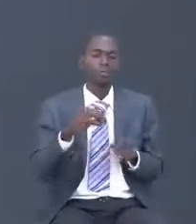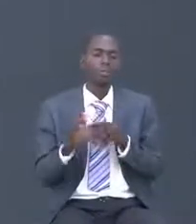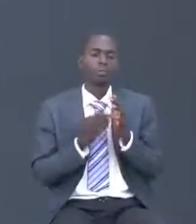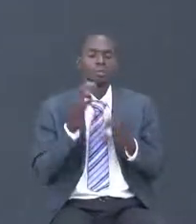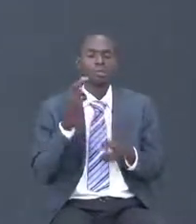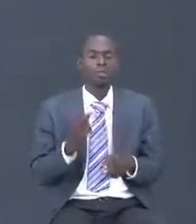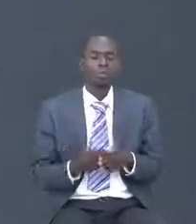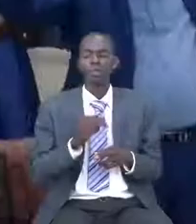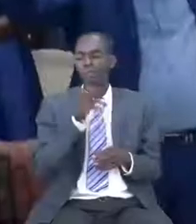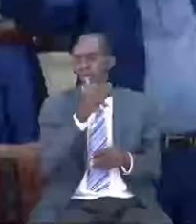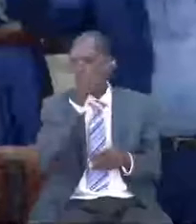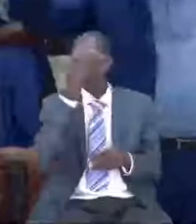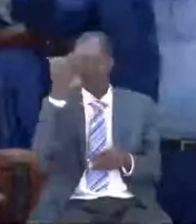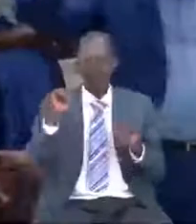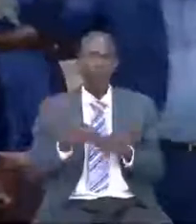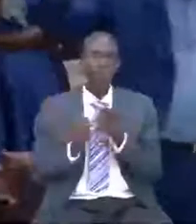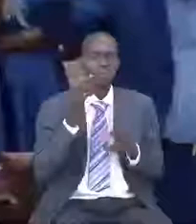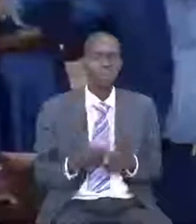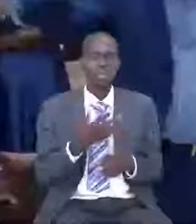soit indélébile,